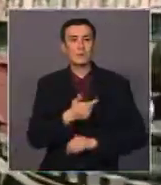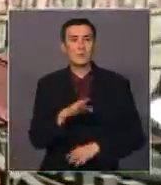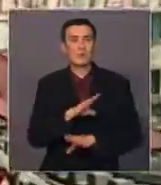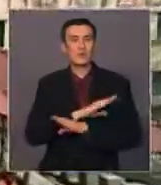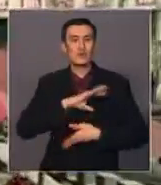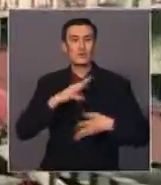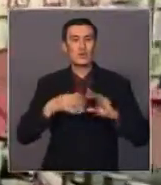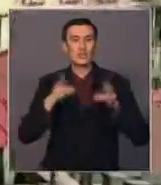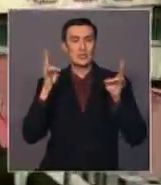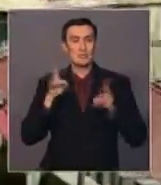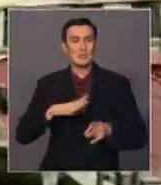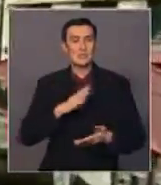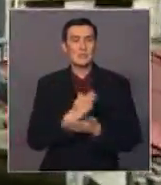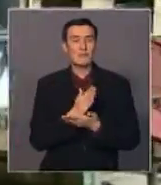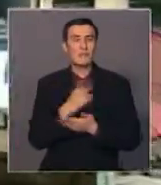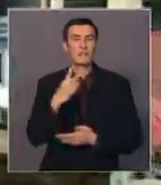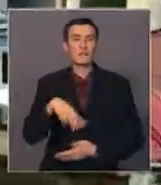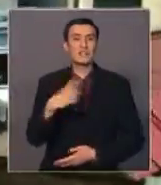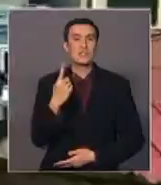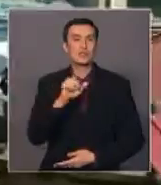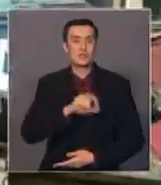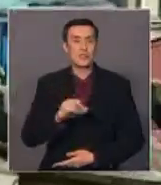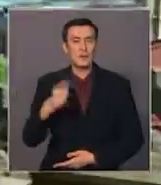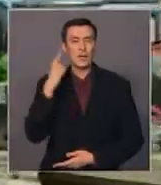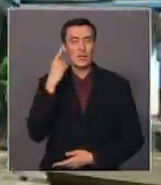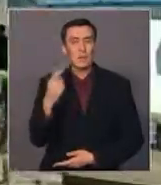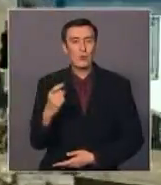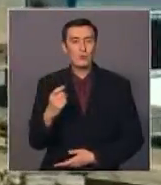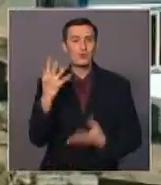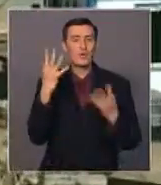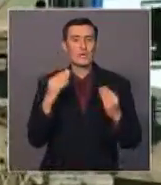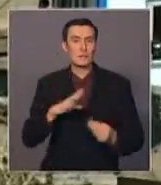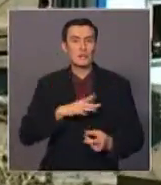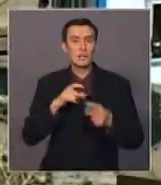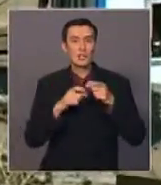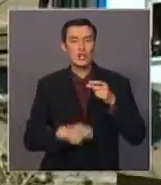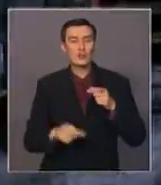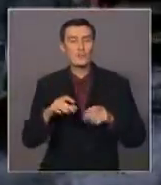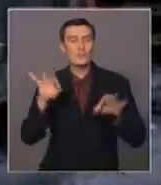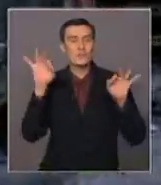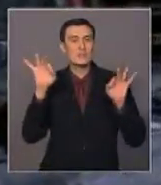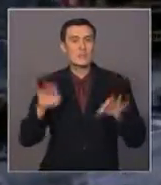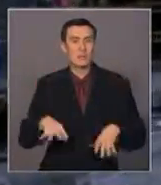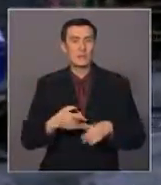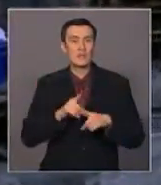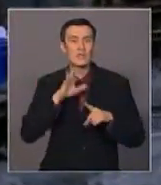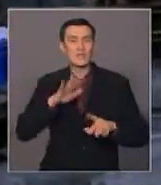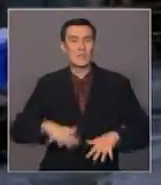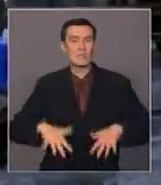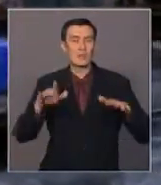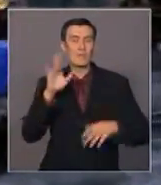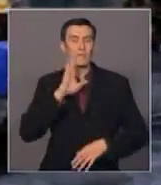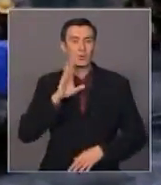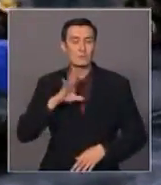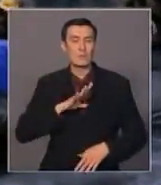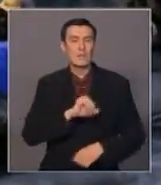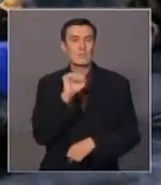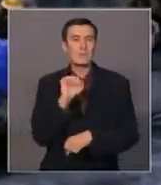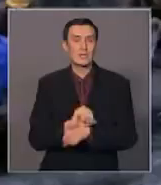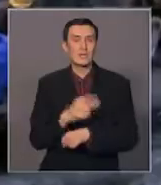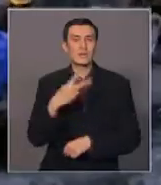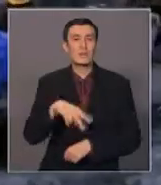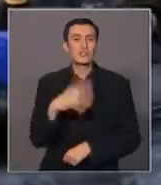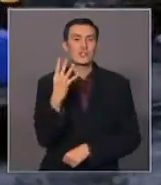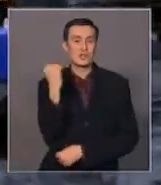результате чп и составила 21 человек напомню на днях шахту внезапную затопило водой под землей оказались заблокированы